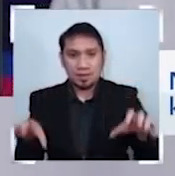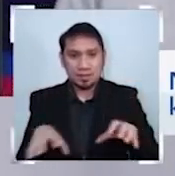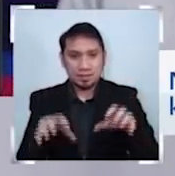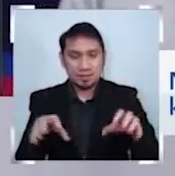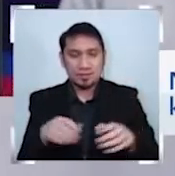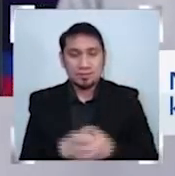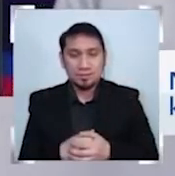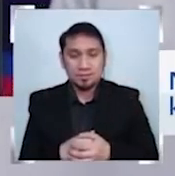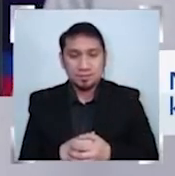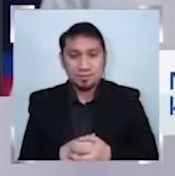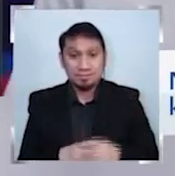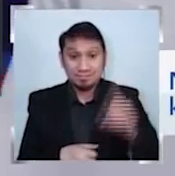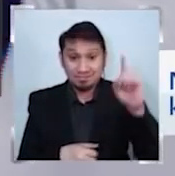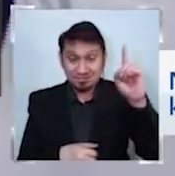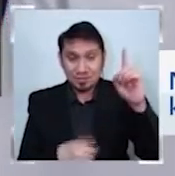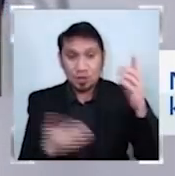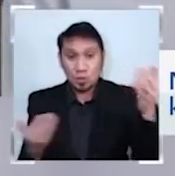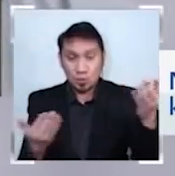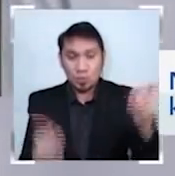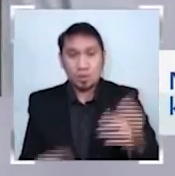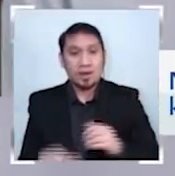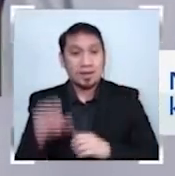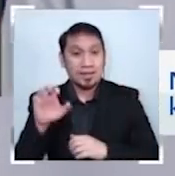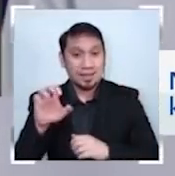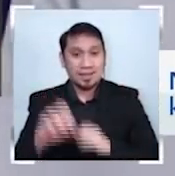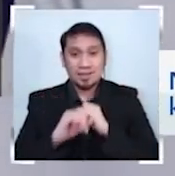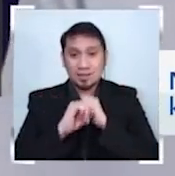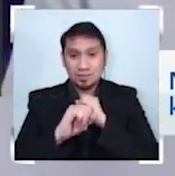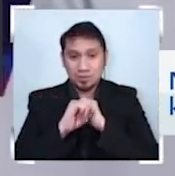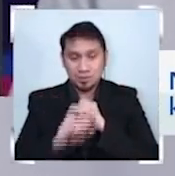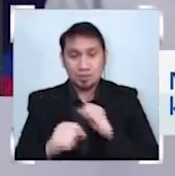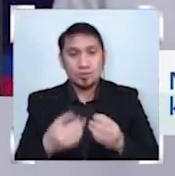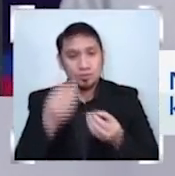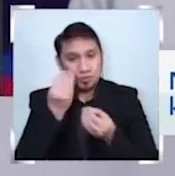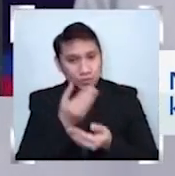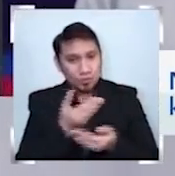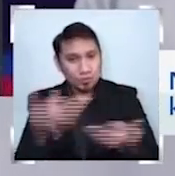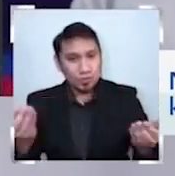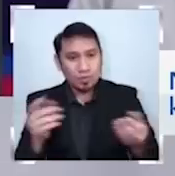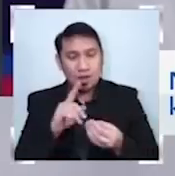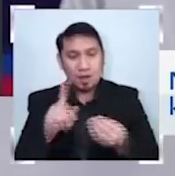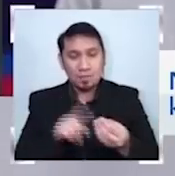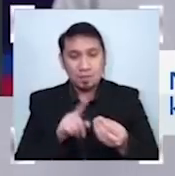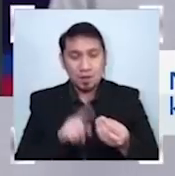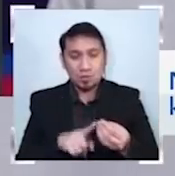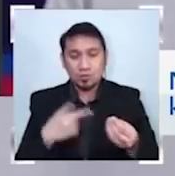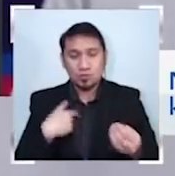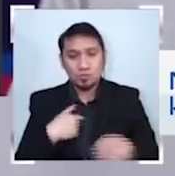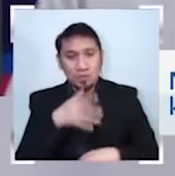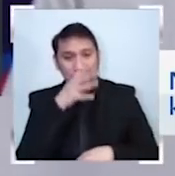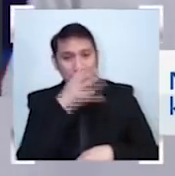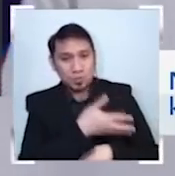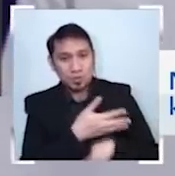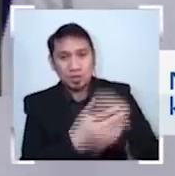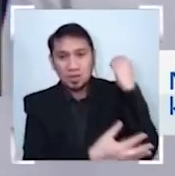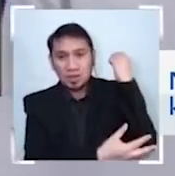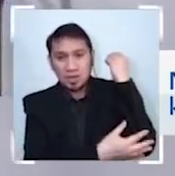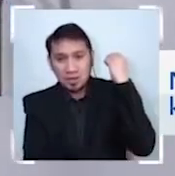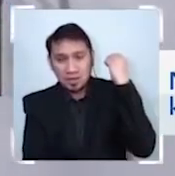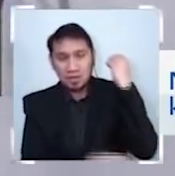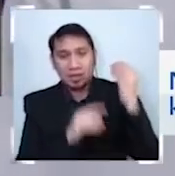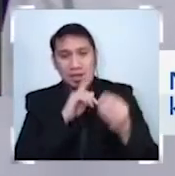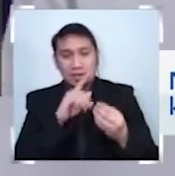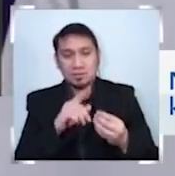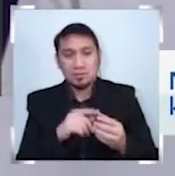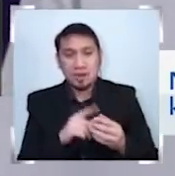Norberto Gonzalez at naglabas ng sentimiento sa anya'y pag-etsepuera sa mga mahihirap pagdating sa usaping politikal. Isa